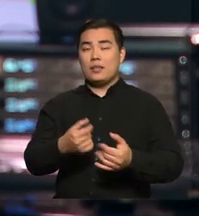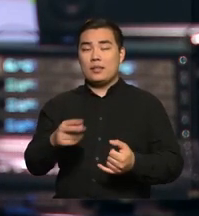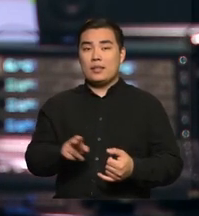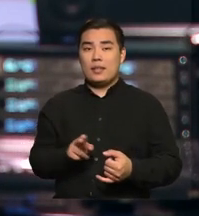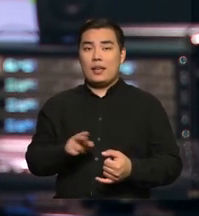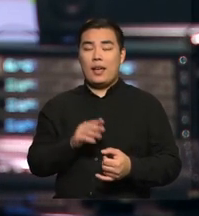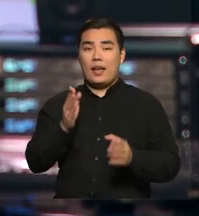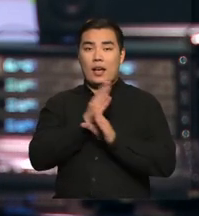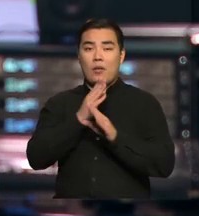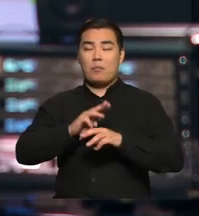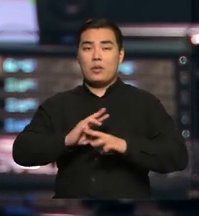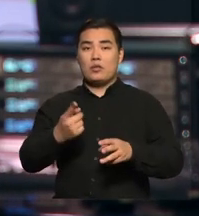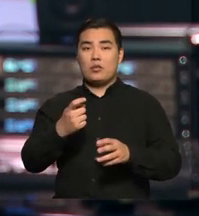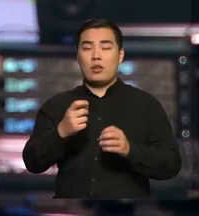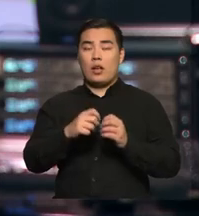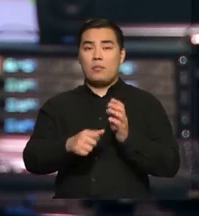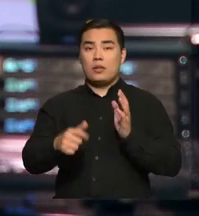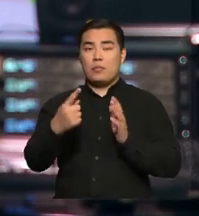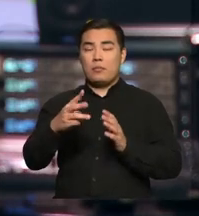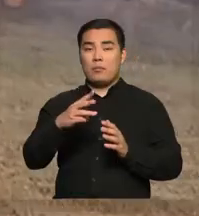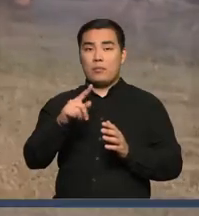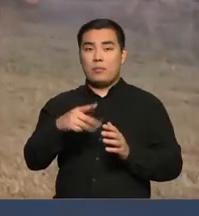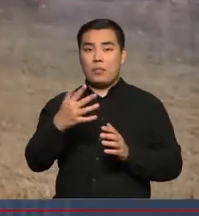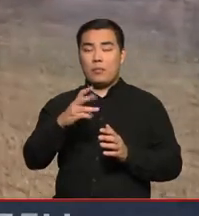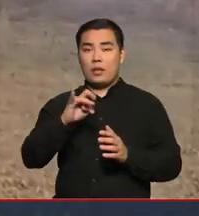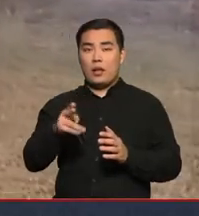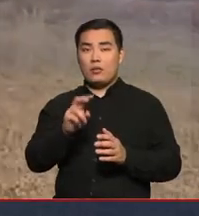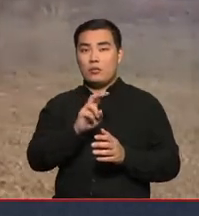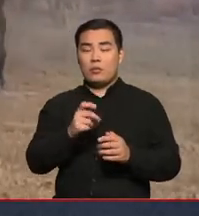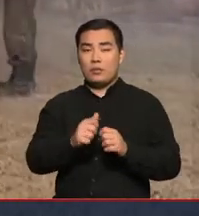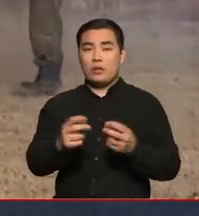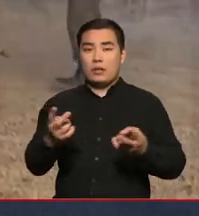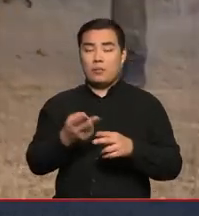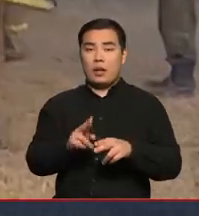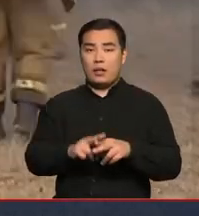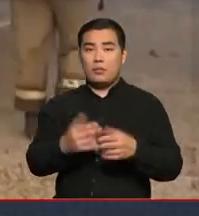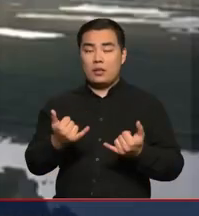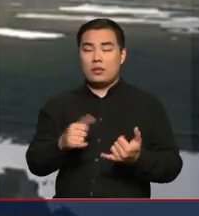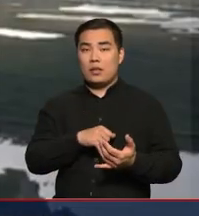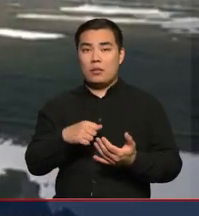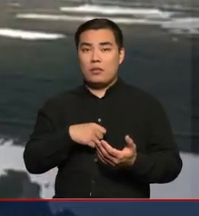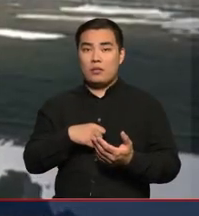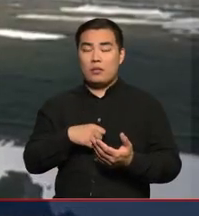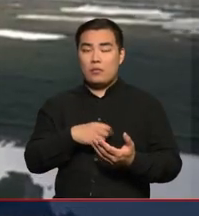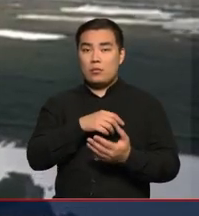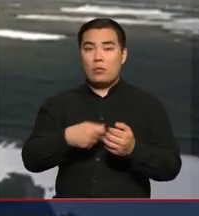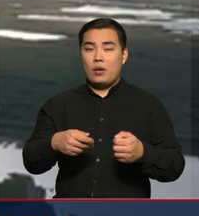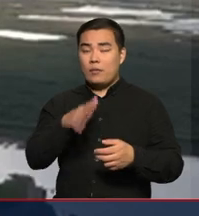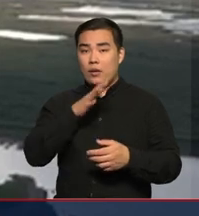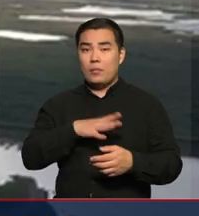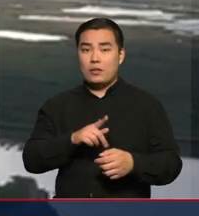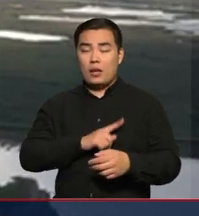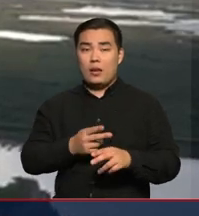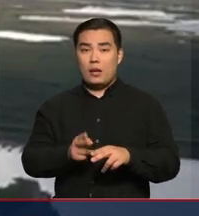экология министрлігіне 161,5 миллиард теңге төлеуге міндеттелді. Бұған қоса 2 жылға бас бостандығынан айырылды.